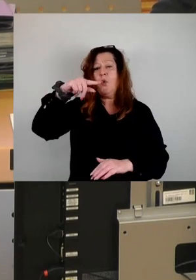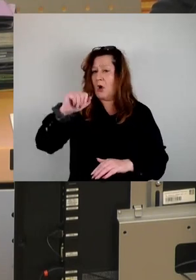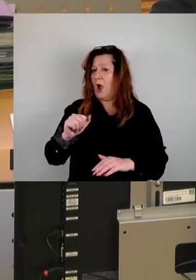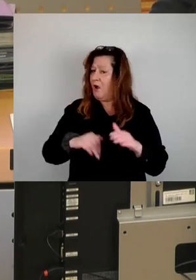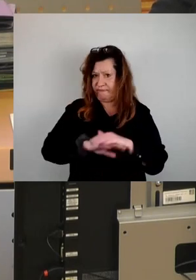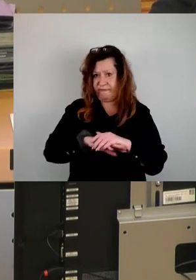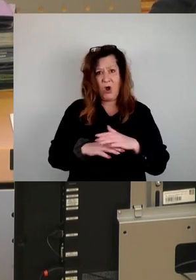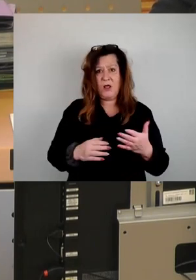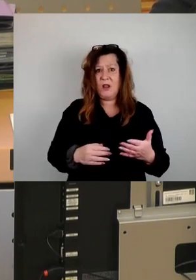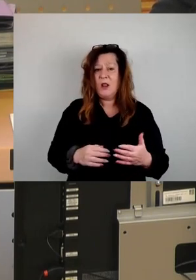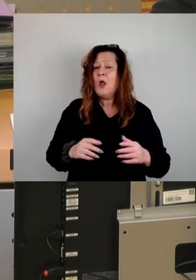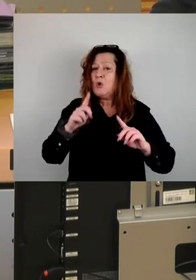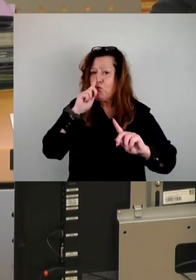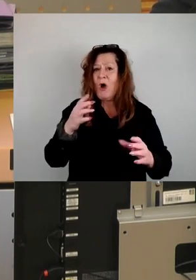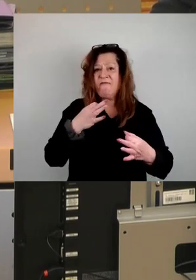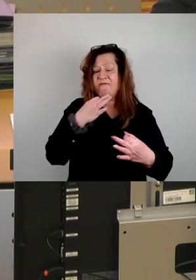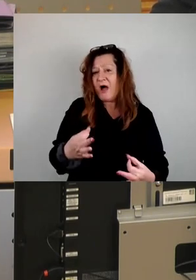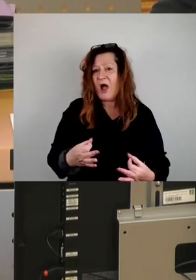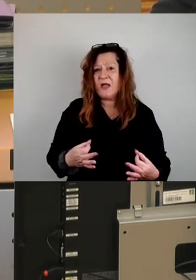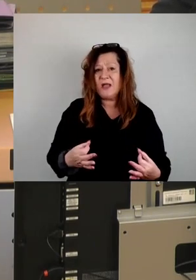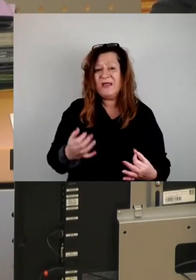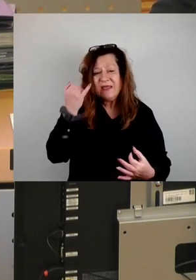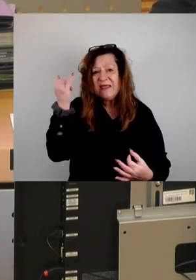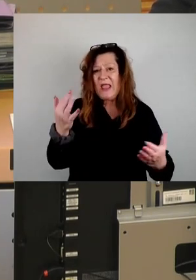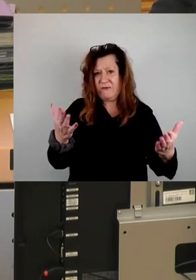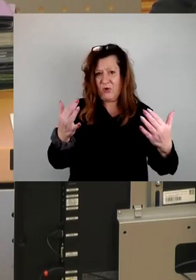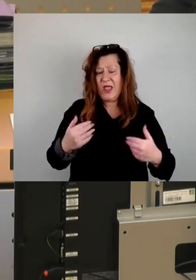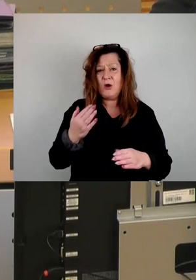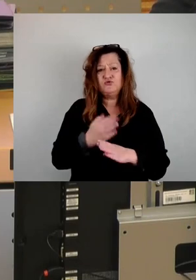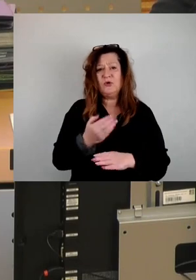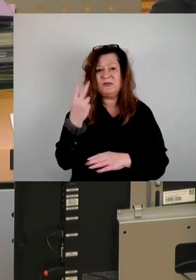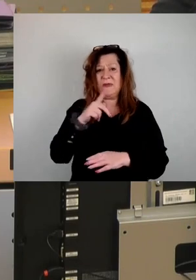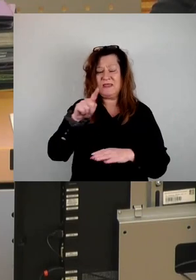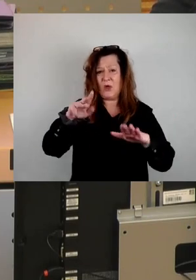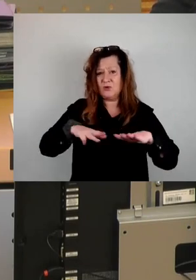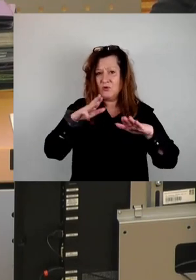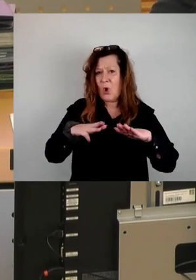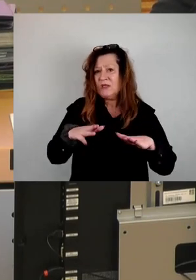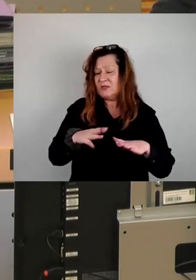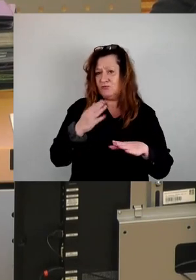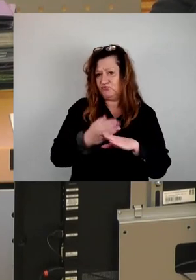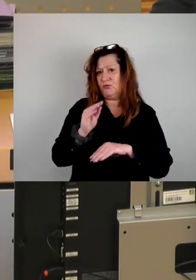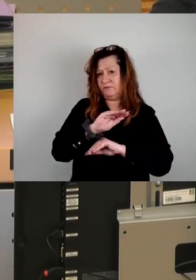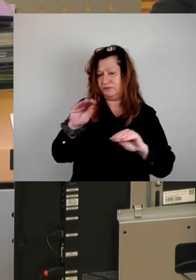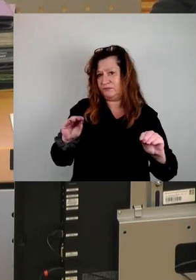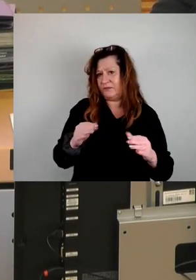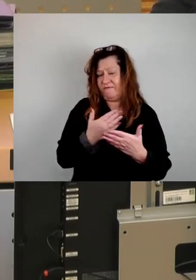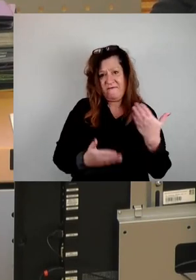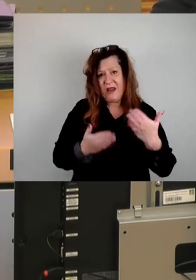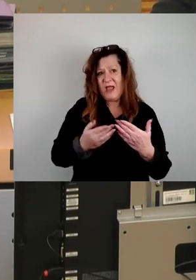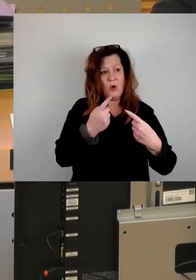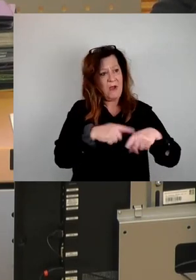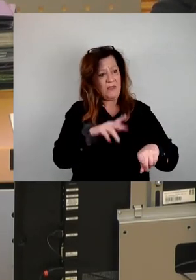Sie hatten ja vorhin die Frage gestellt, woher die Idee kommt. Wir hatten es 2019 ins Kommunalprogramm geschrieben. Vielleicht hat Herr Hilbert mal dort reingeschaut. Vielleicht kommt es daher, wer